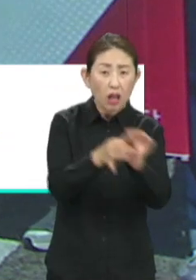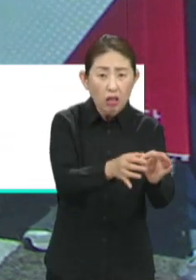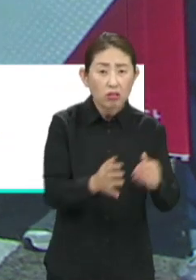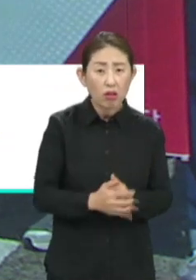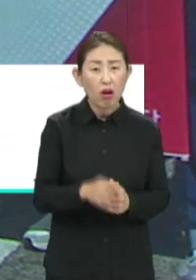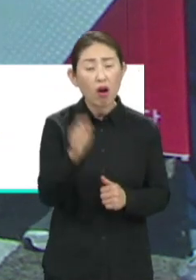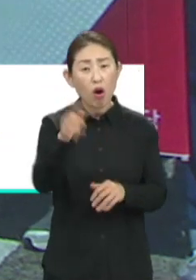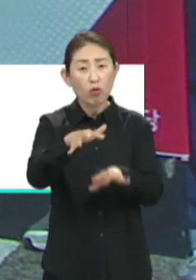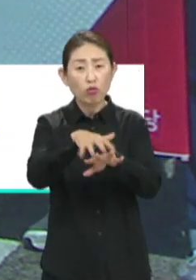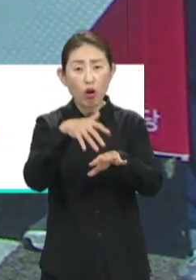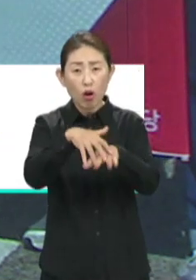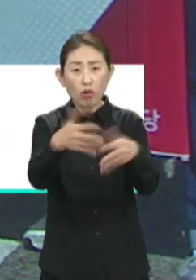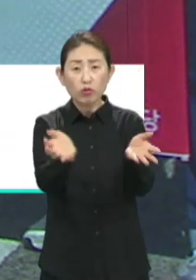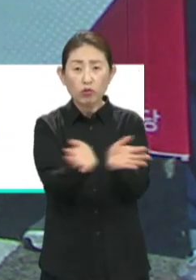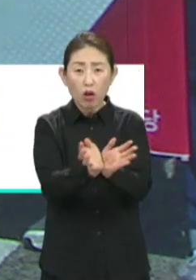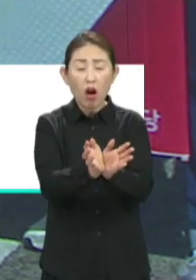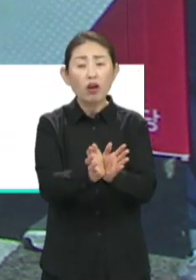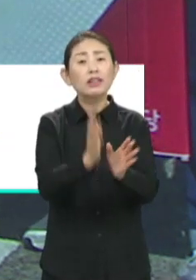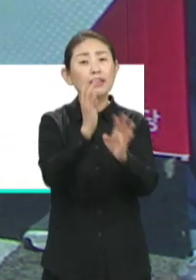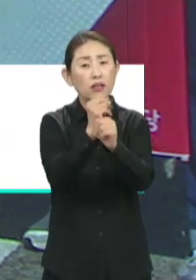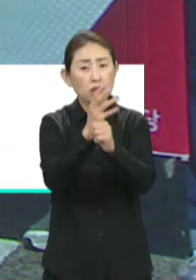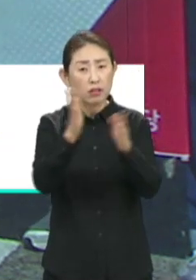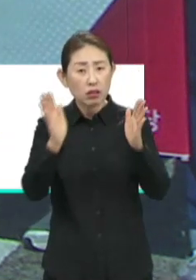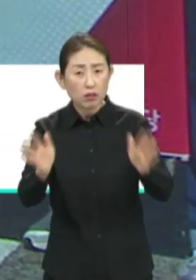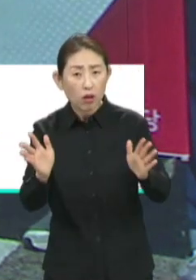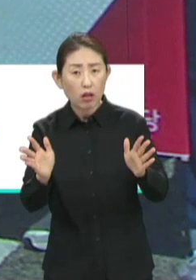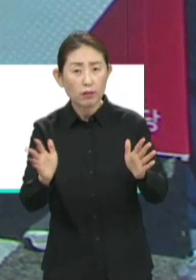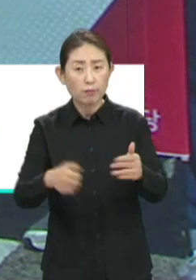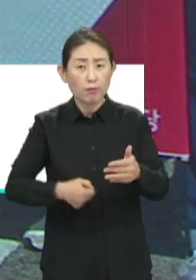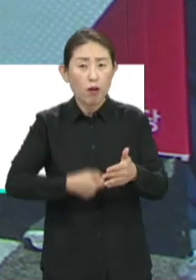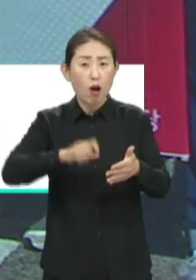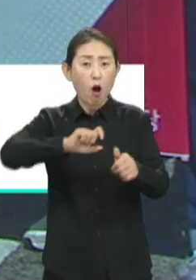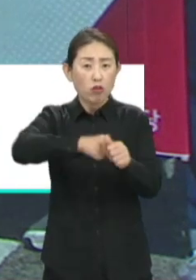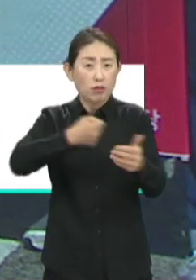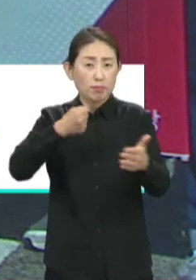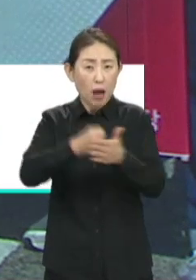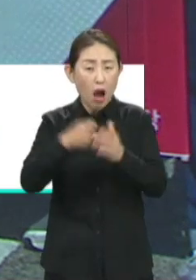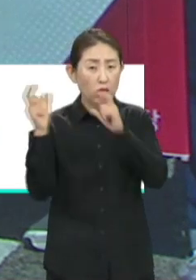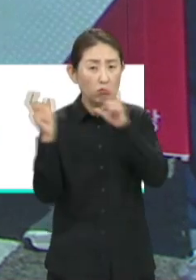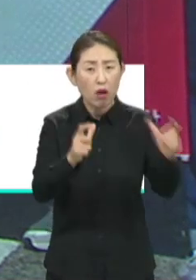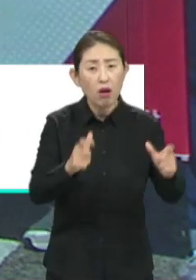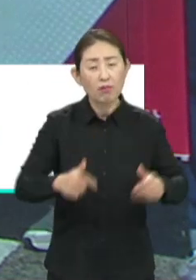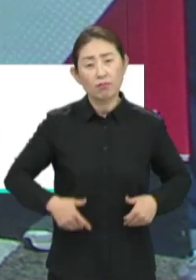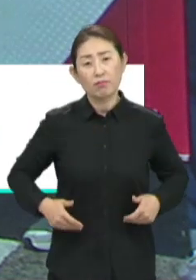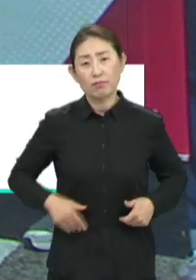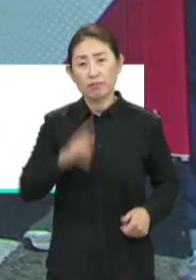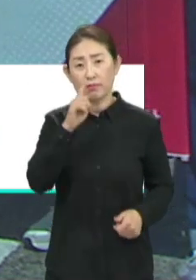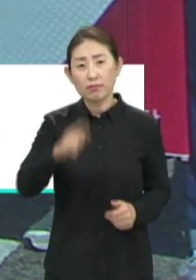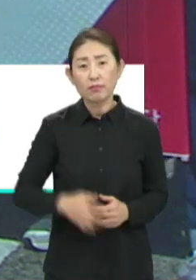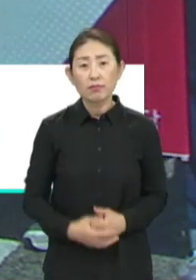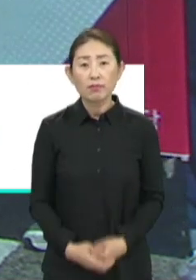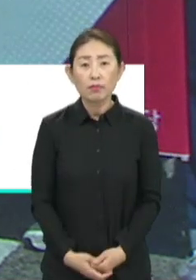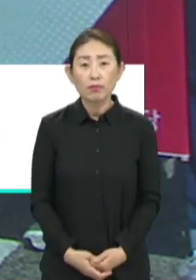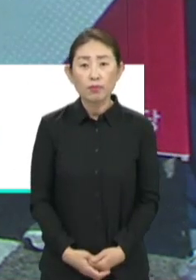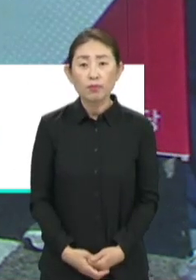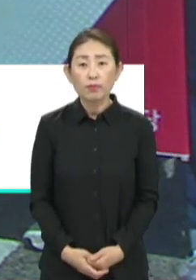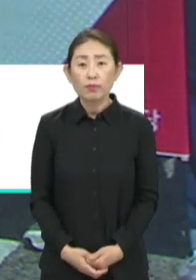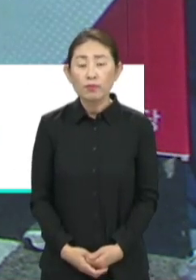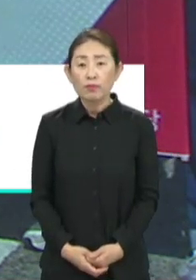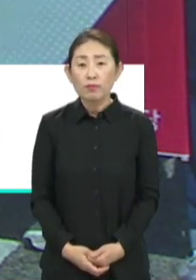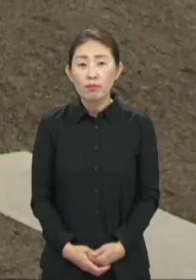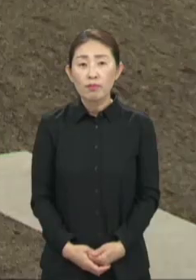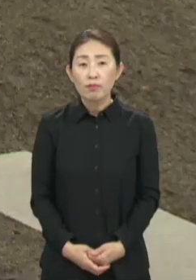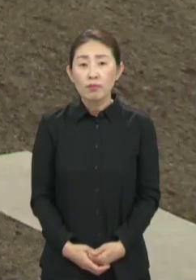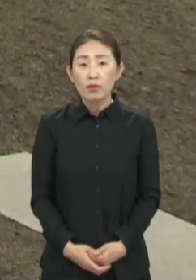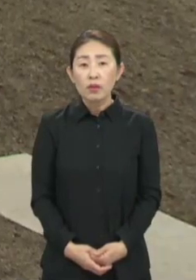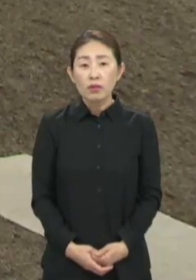아예 원구성 기한을 정하는 등 제도적인 강제성을 부여해야 한다는 지적도 나옵니다. 양정진 기자입니다.